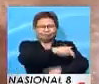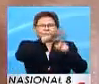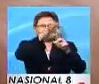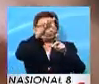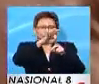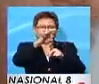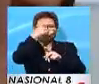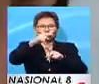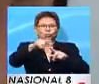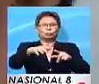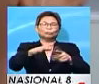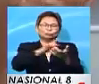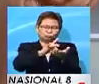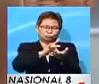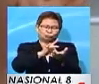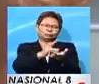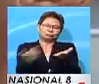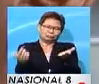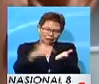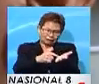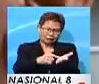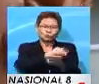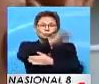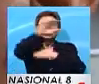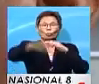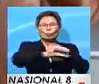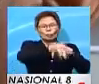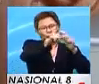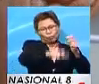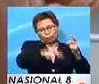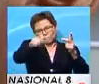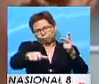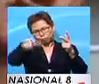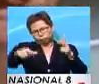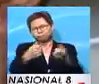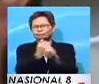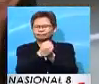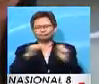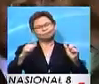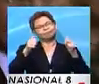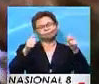Pinang bagi menerima rawatan lanjut kesemua mereka dalam keadaan